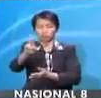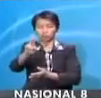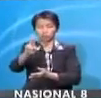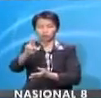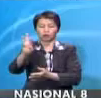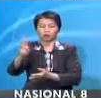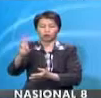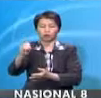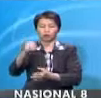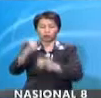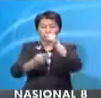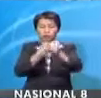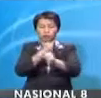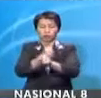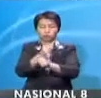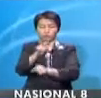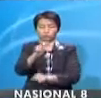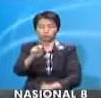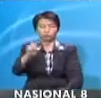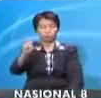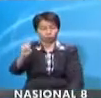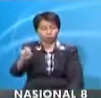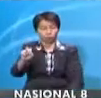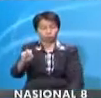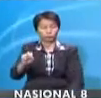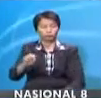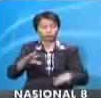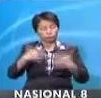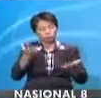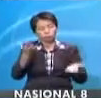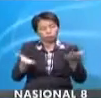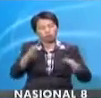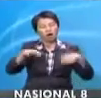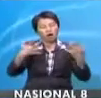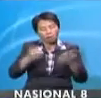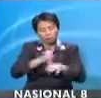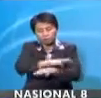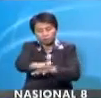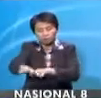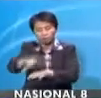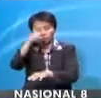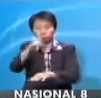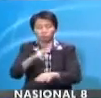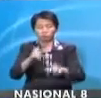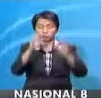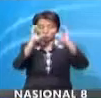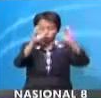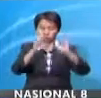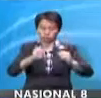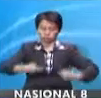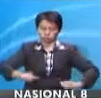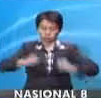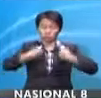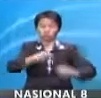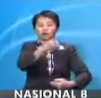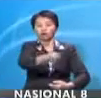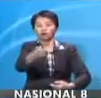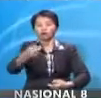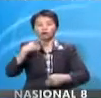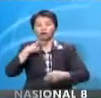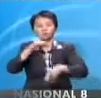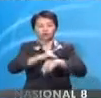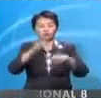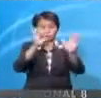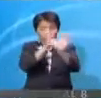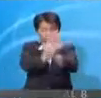RM48,000 pada tahun 2020. Bagaimana mungkin kesan program ini kepada gaya hidup anda yang berada di